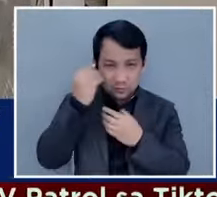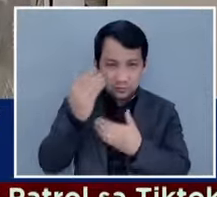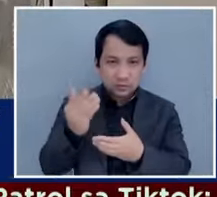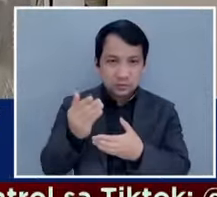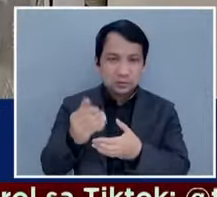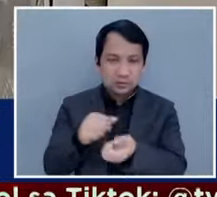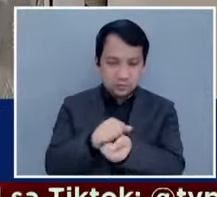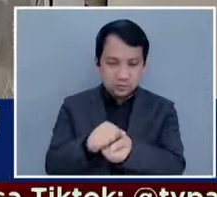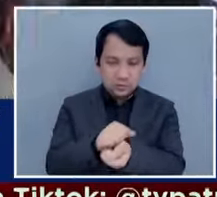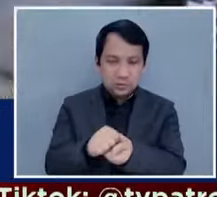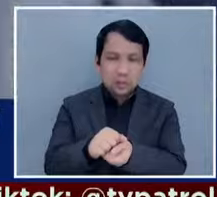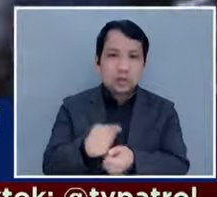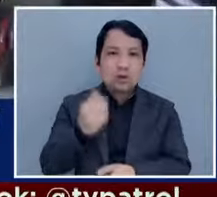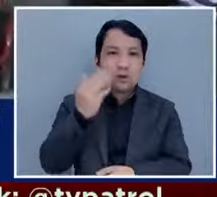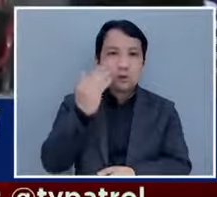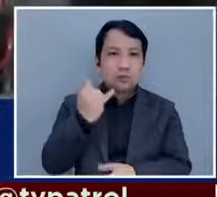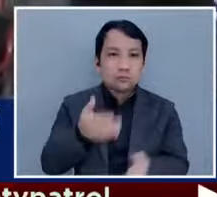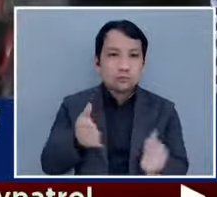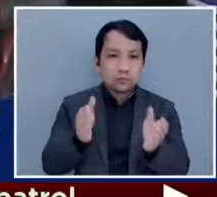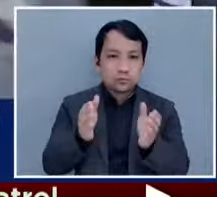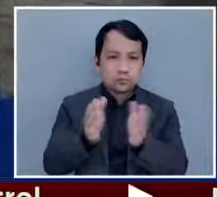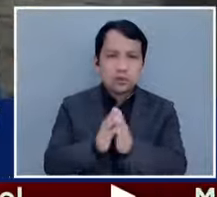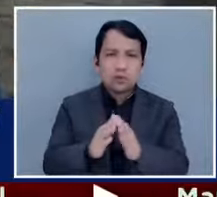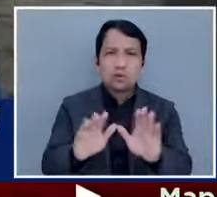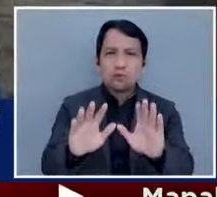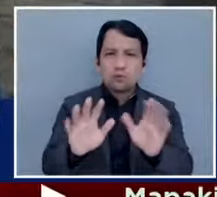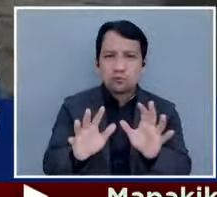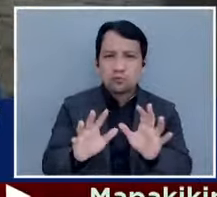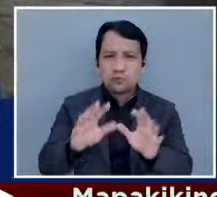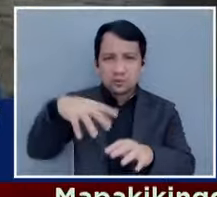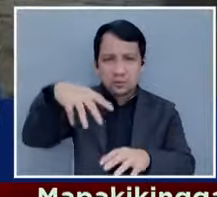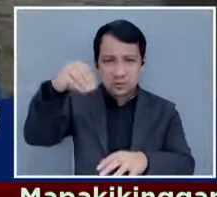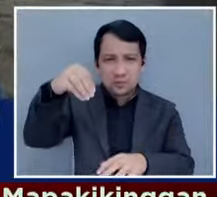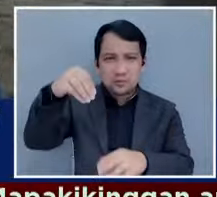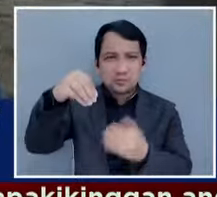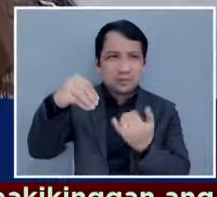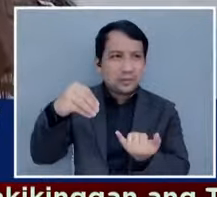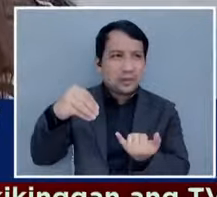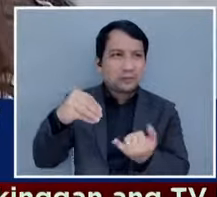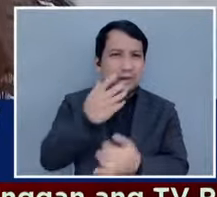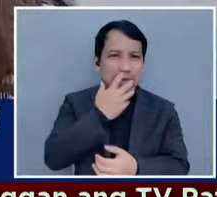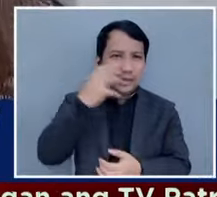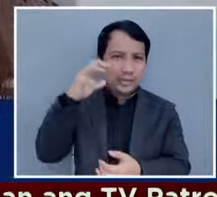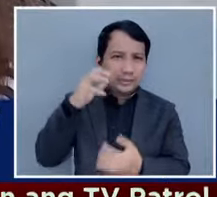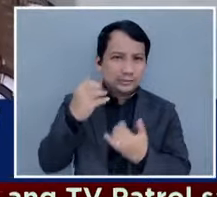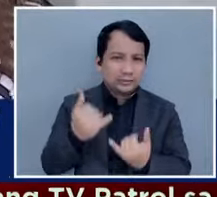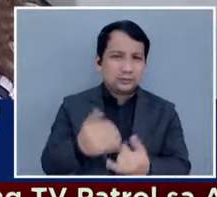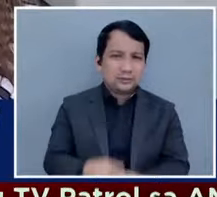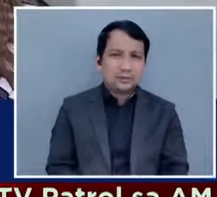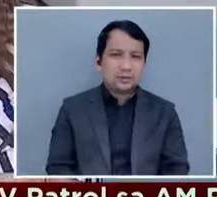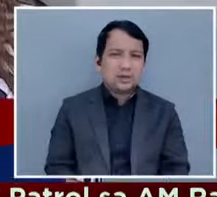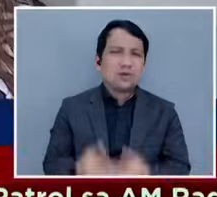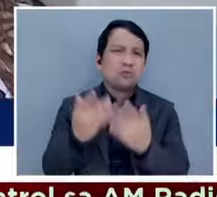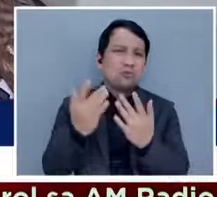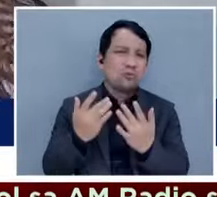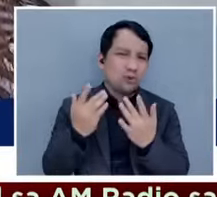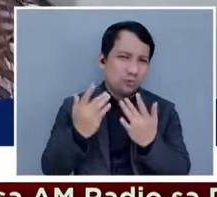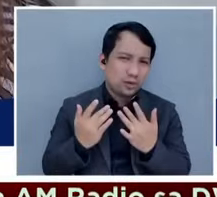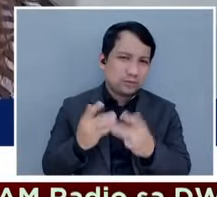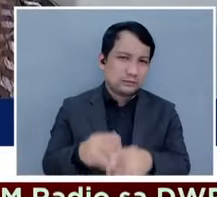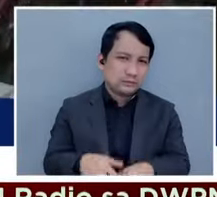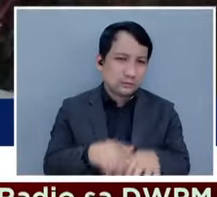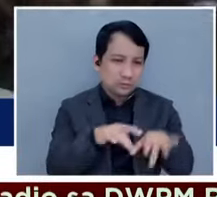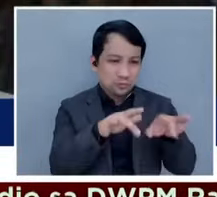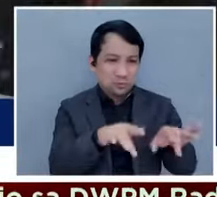Gina, kaya hiling niya huwag namang mag-brownout ngayong kasagsagan ng init. Kasi kawawa talaga, apektado ang mga